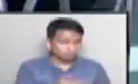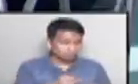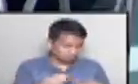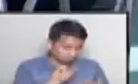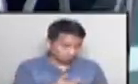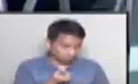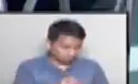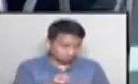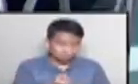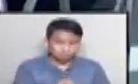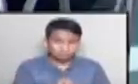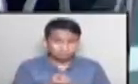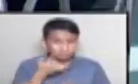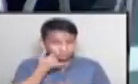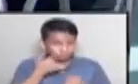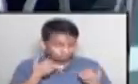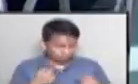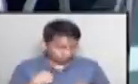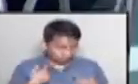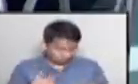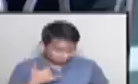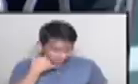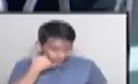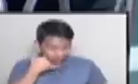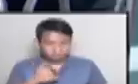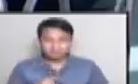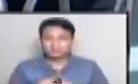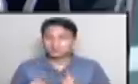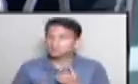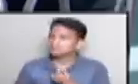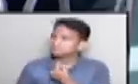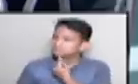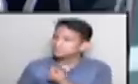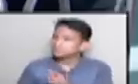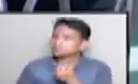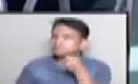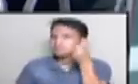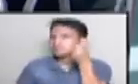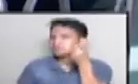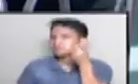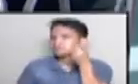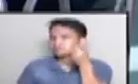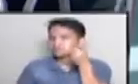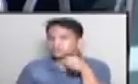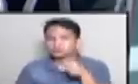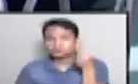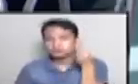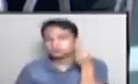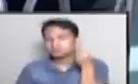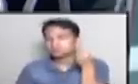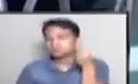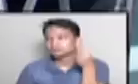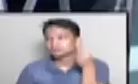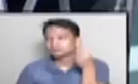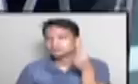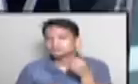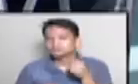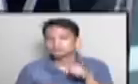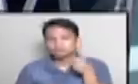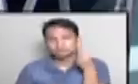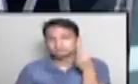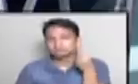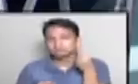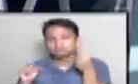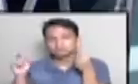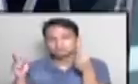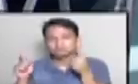sweldo nyo nung tawagan namin? Inihold ho yung sahod namin kaming mga pumunta dito. Hinold? Hinold po